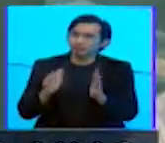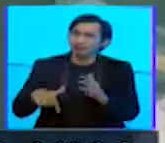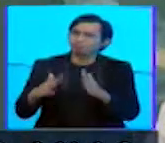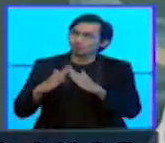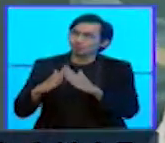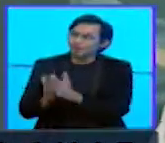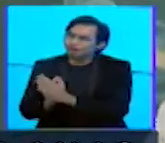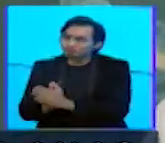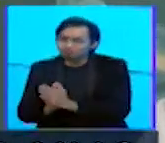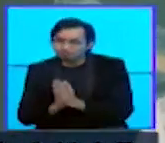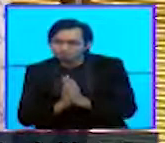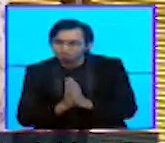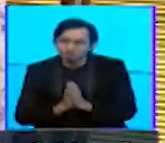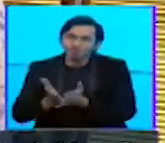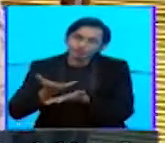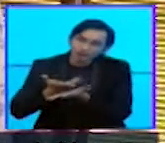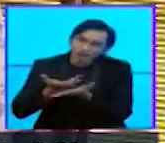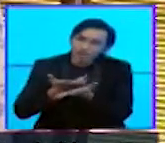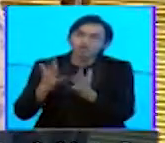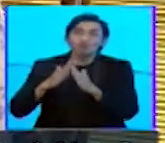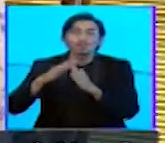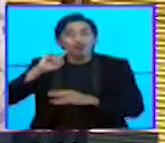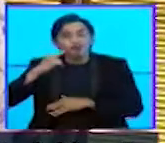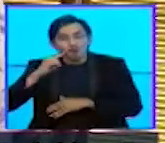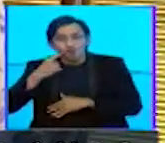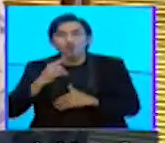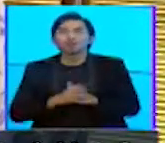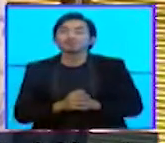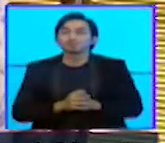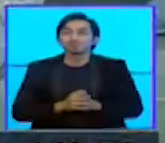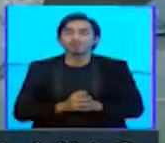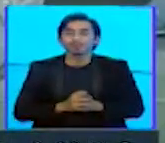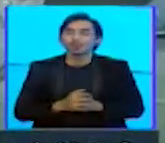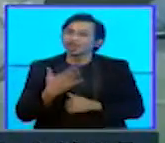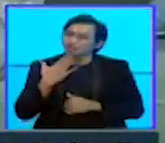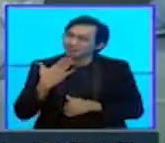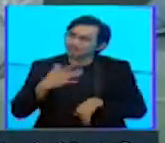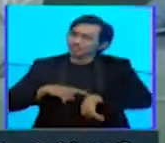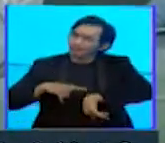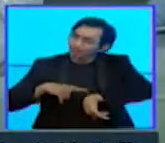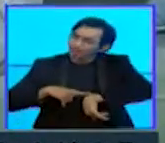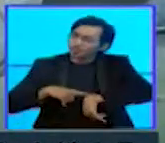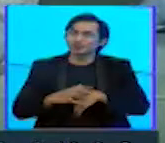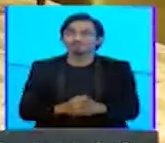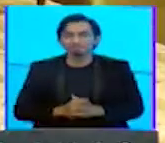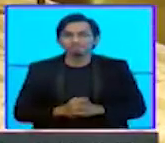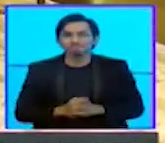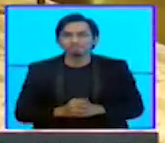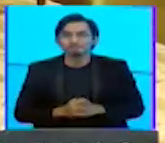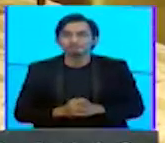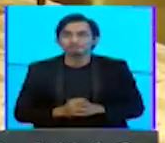momen Lebaran ini ke kediaman Bang Sandi, Mpok Nur, dan juga Sulaiman. Terima kasih atas waktunya buat Seputar iNews yang RCTI. Ini kita boleh